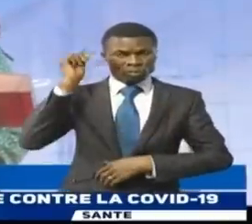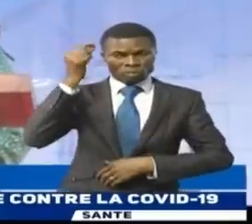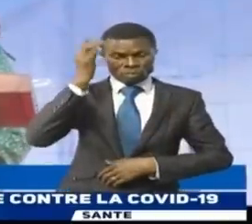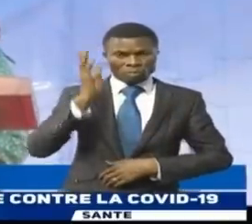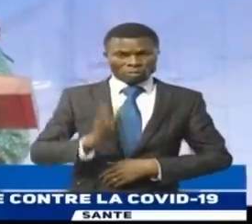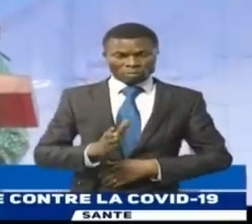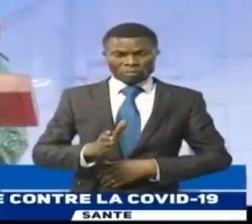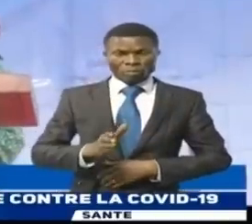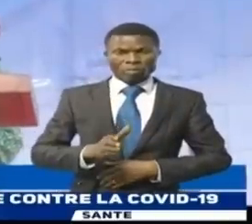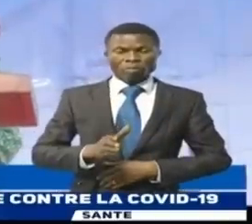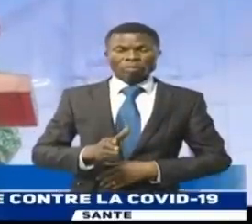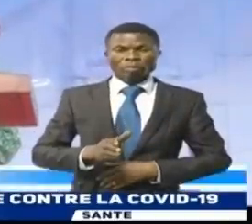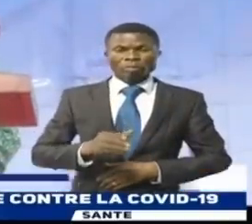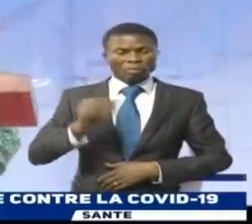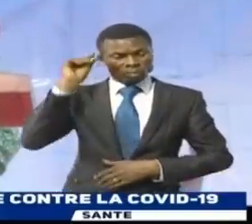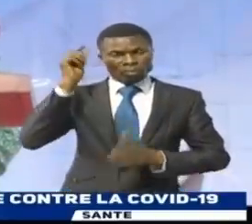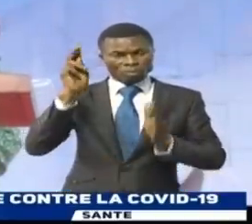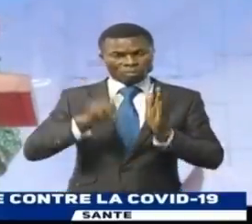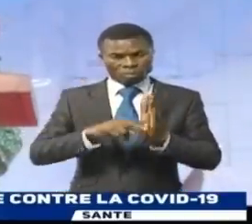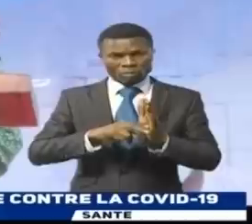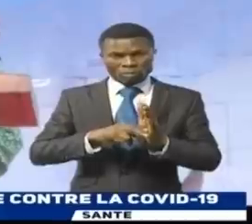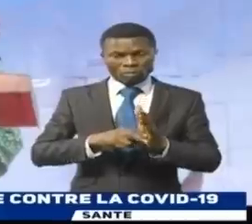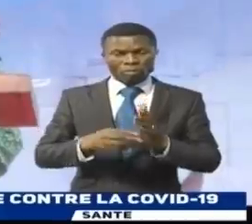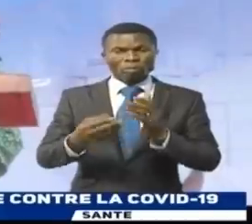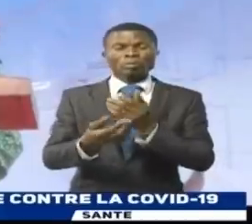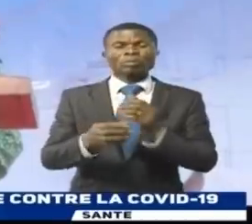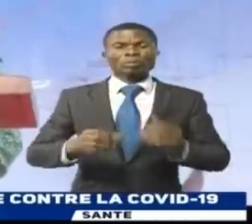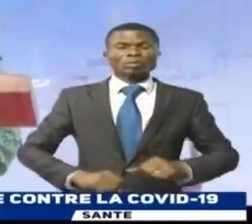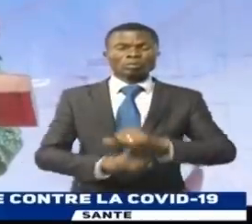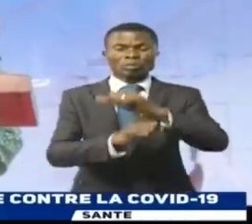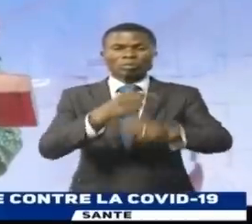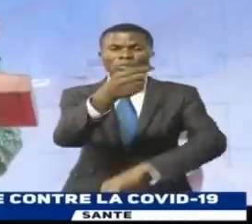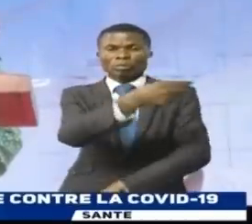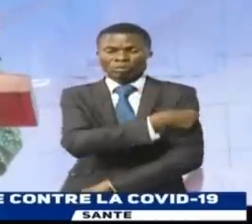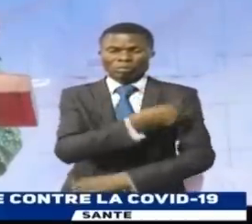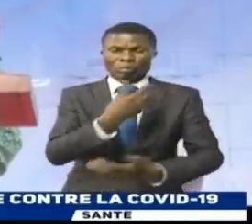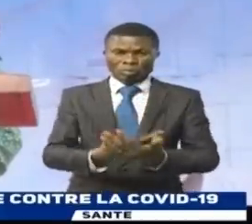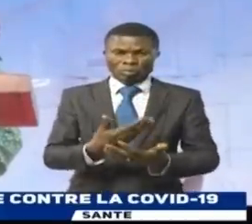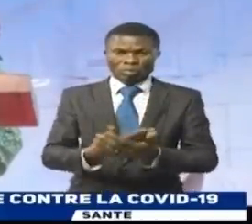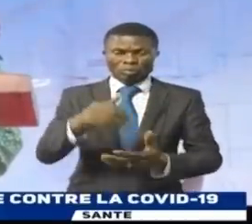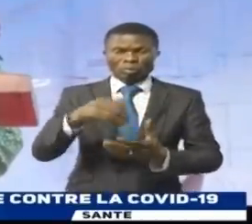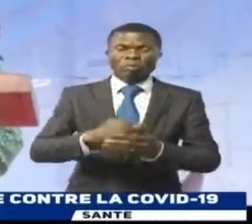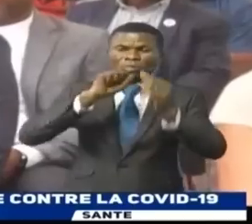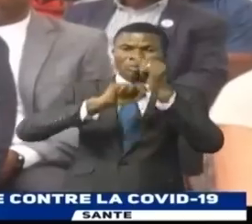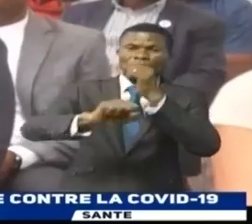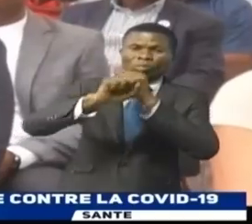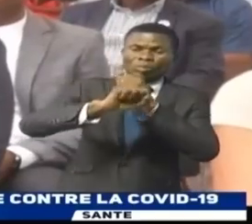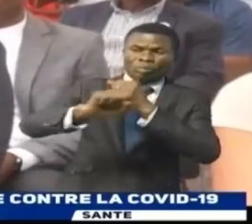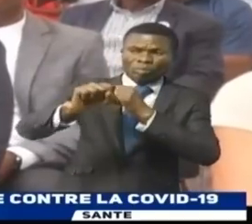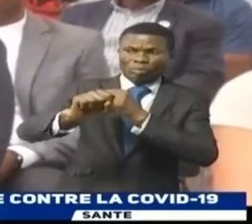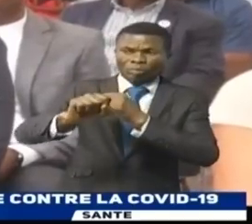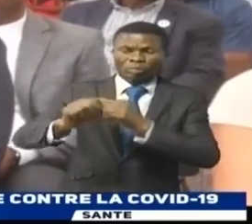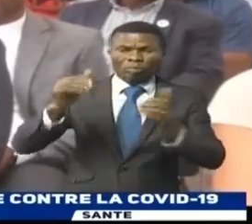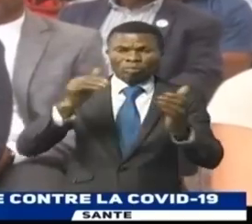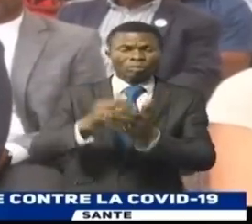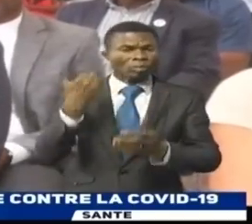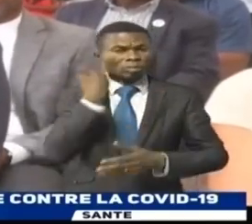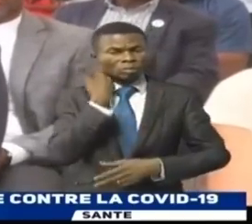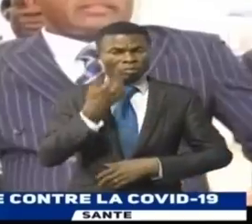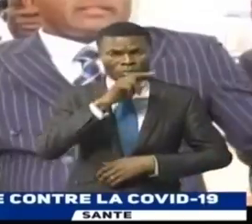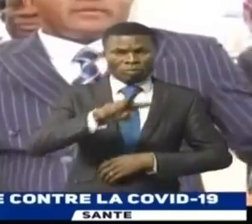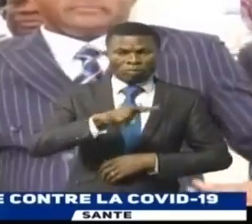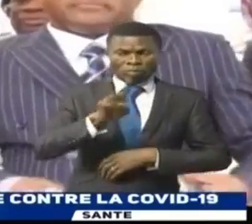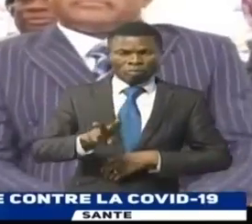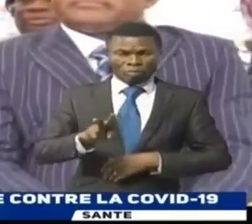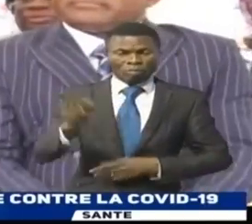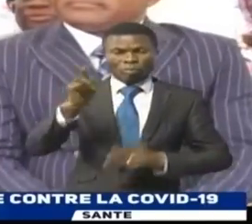les efforts en faveur de la vaccination accélérée à travers les campagnes de masse contre le COVID-19, c'est là toutes